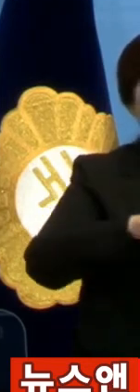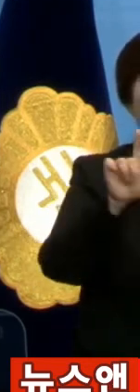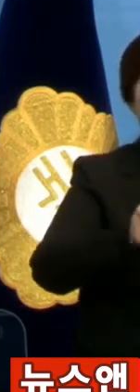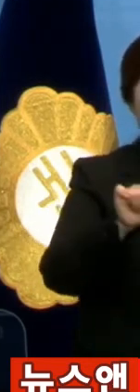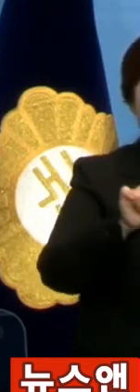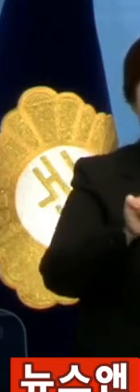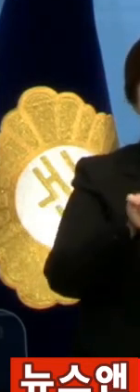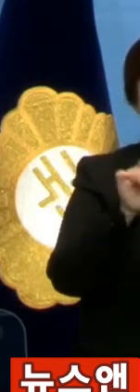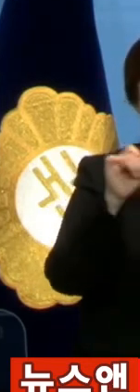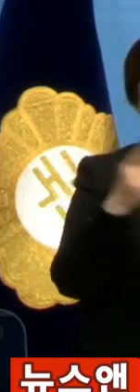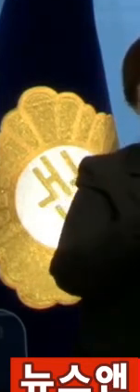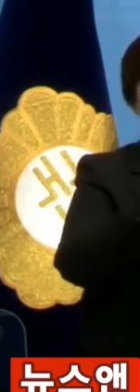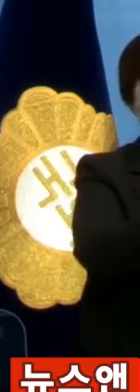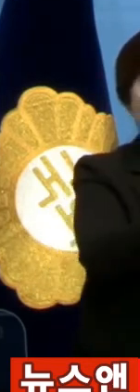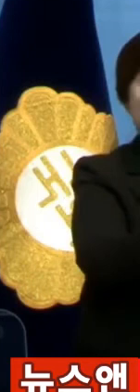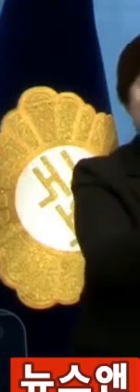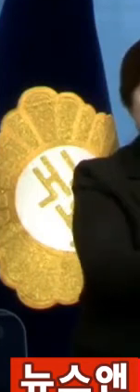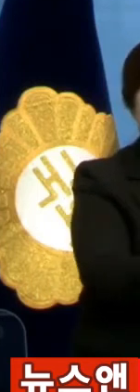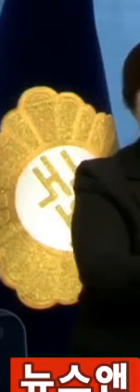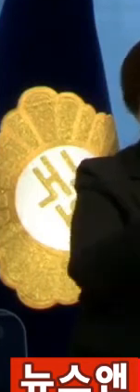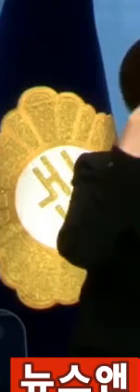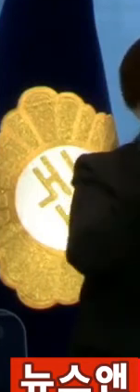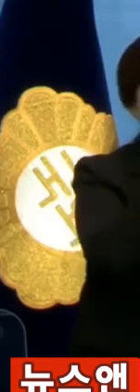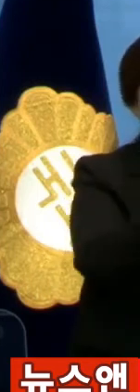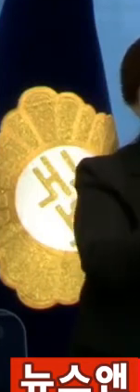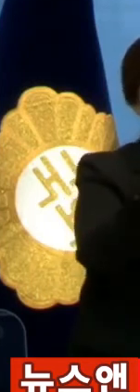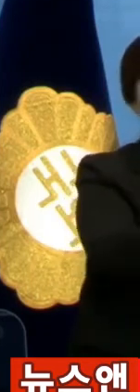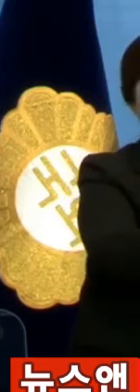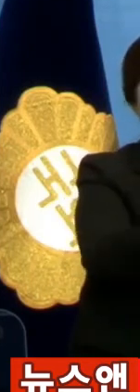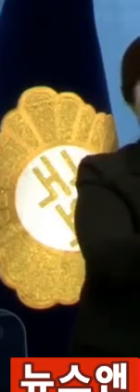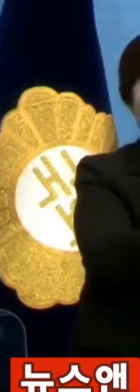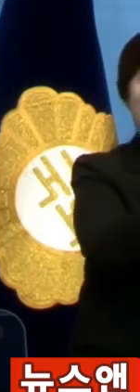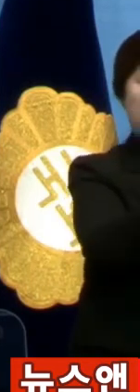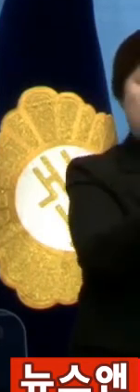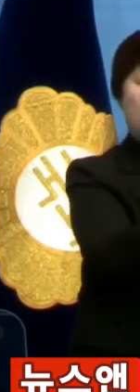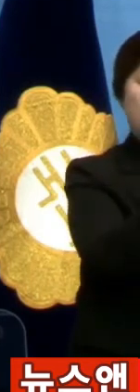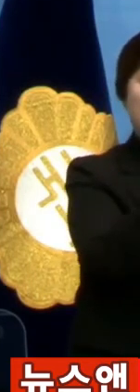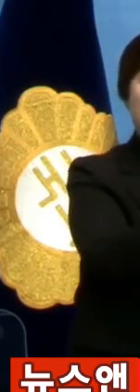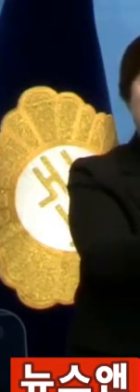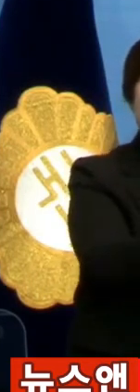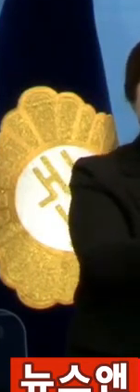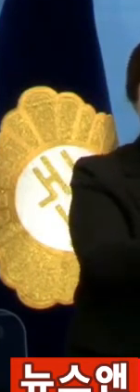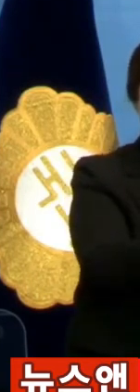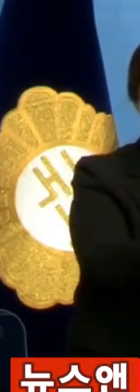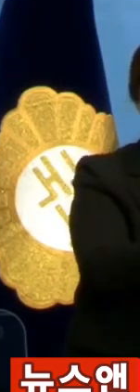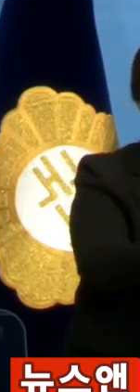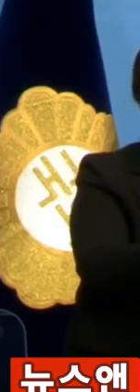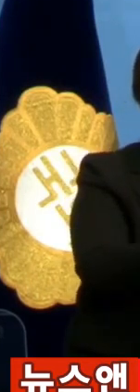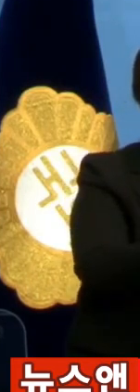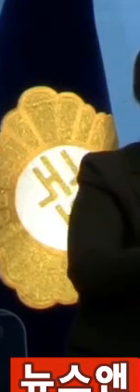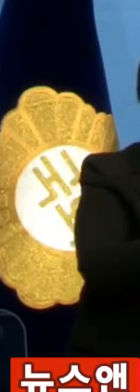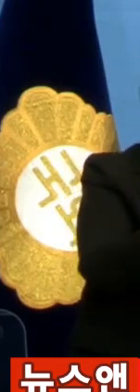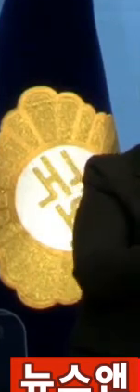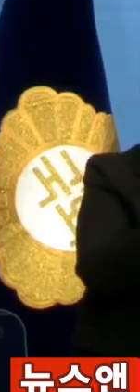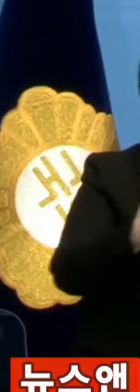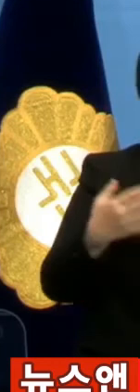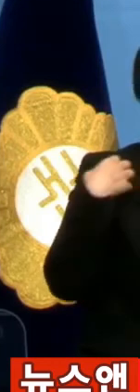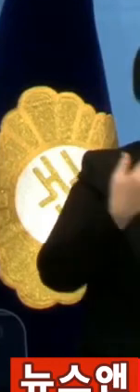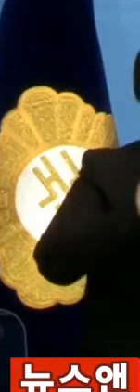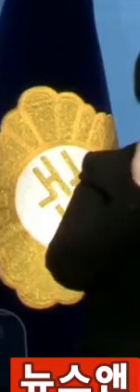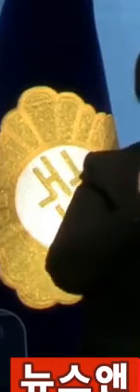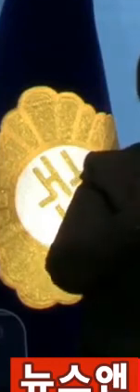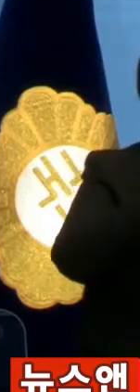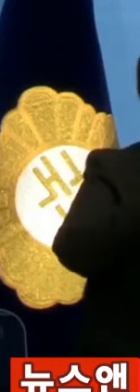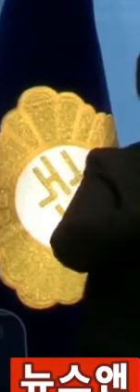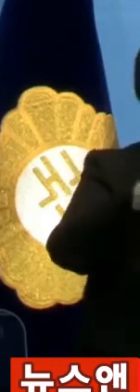언론 일종의 언론 공작 이런 부분들이 무분별한 무책임한